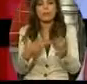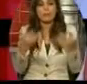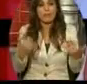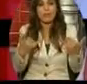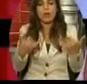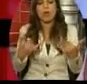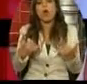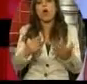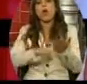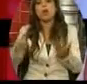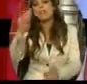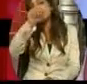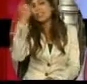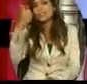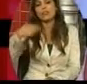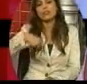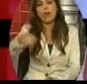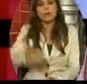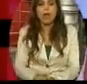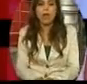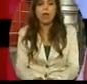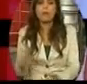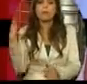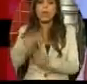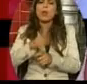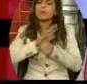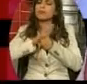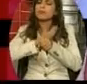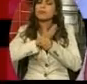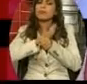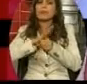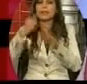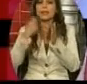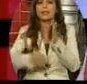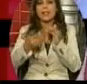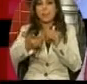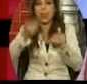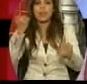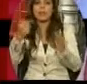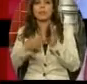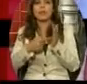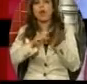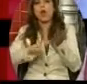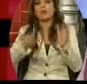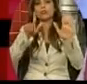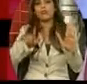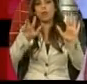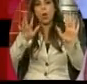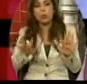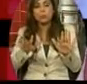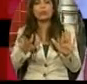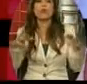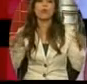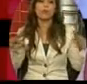על חודשי השיא של השנה, כשתפוסת המלונות מאוד גבוהה והקנייה המוקדמת, בגלל שחודשי יולי-אוגוסט זאת חופשה